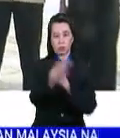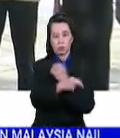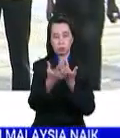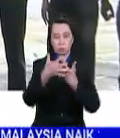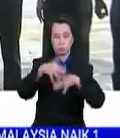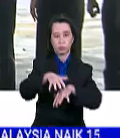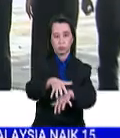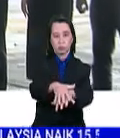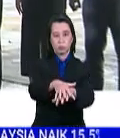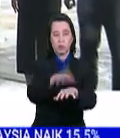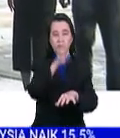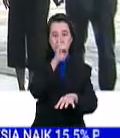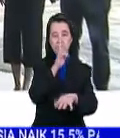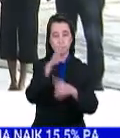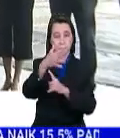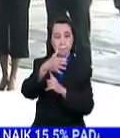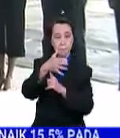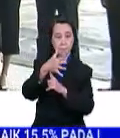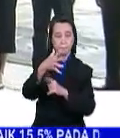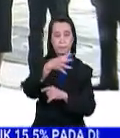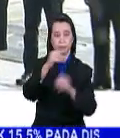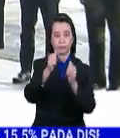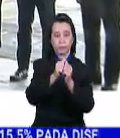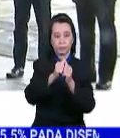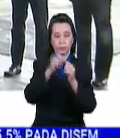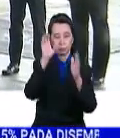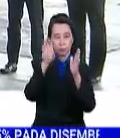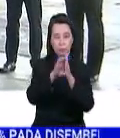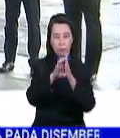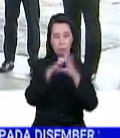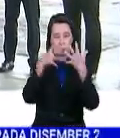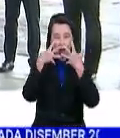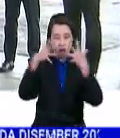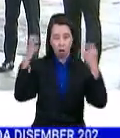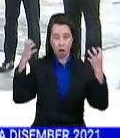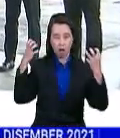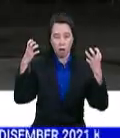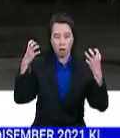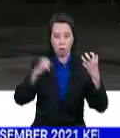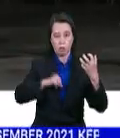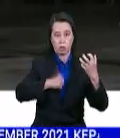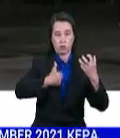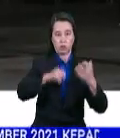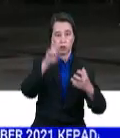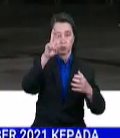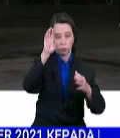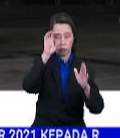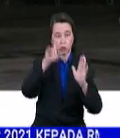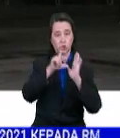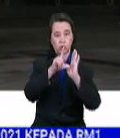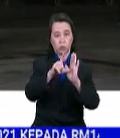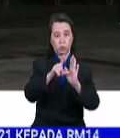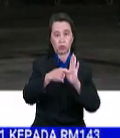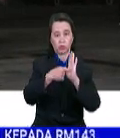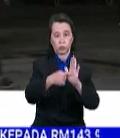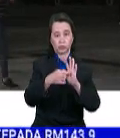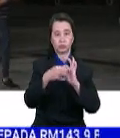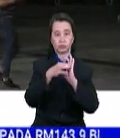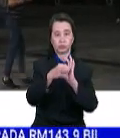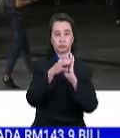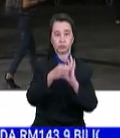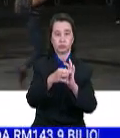mengintegrasikan jalur merah bendera Indonesia dengan lambang harimau Malaya yang megah Duo logo utama itu juga melambangkan